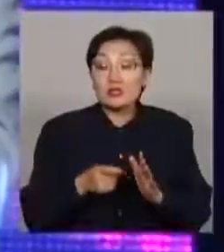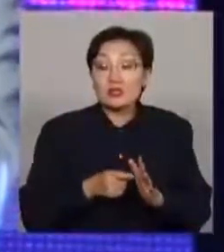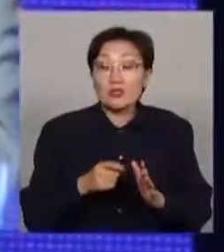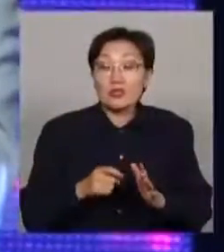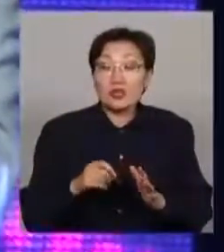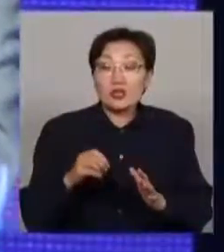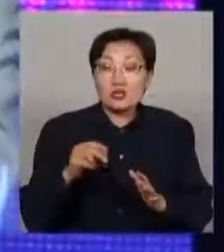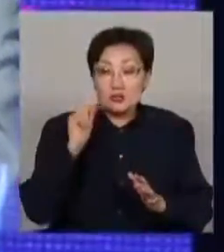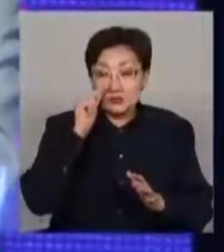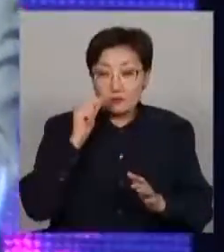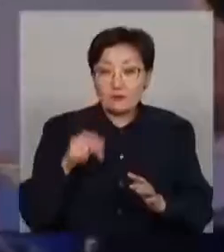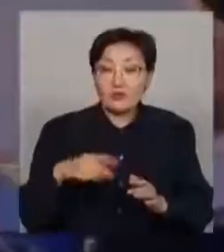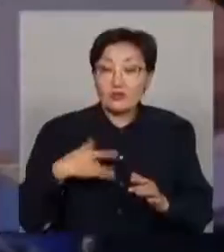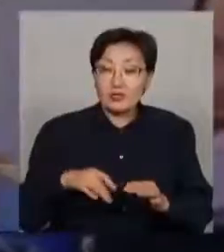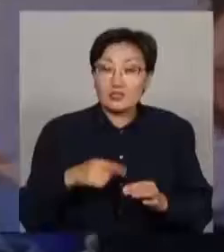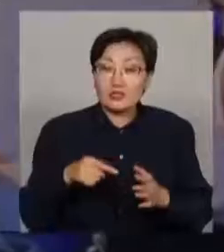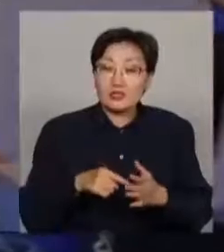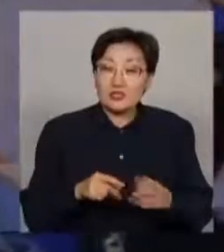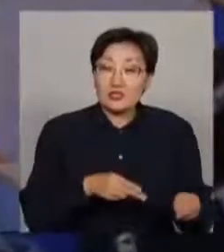келген топтар бар.